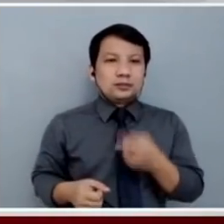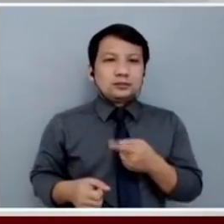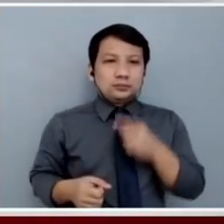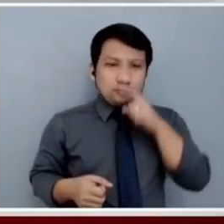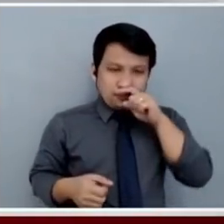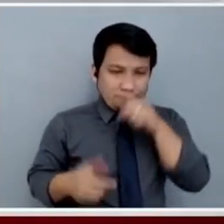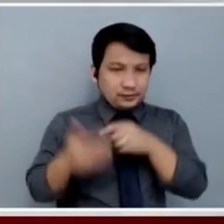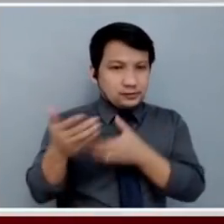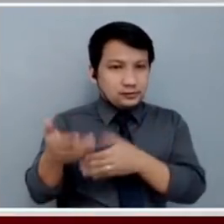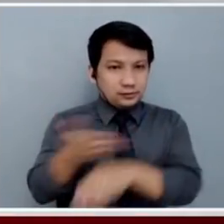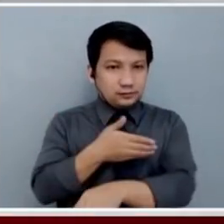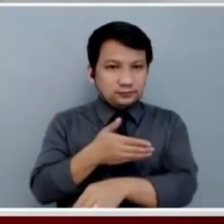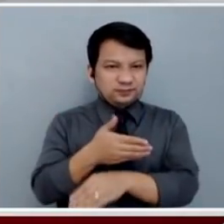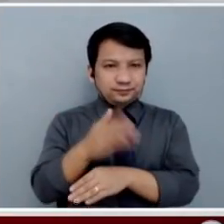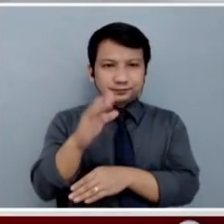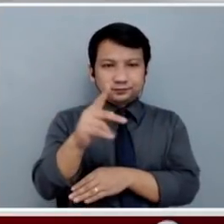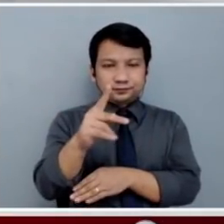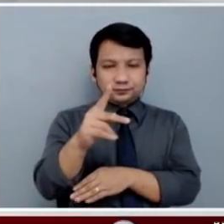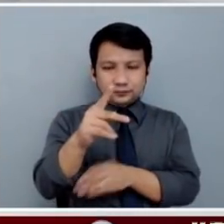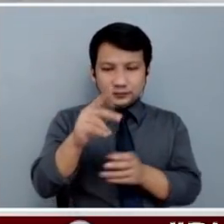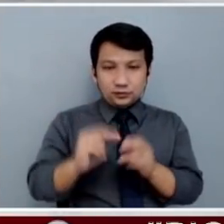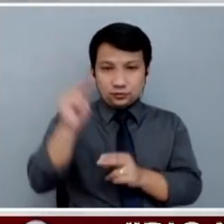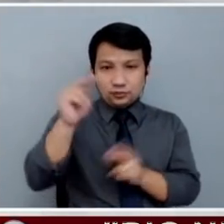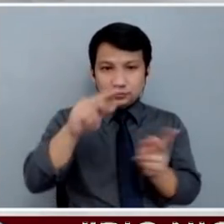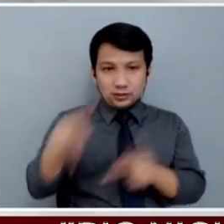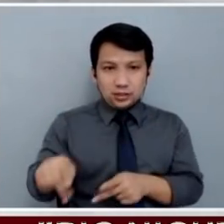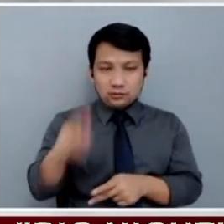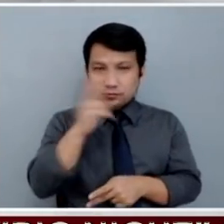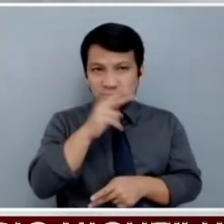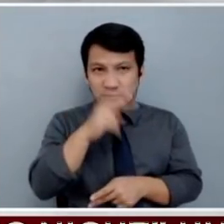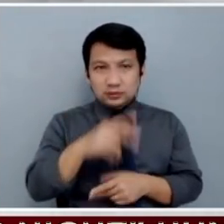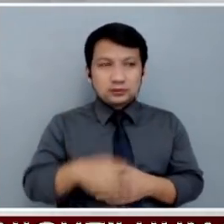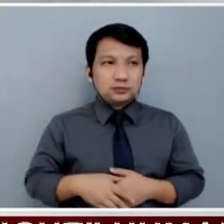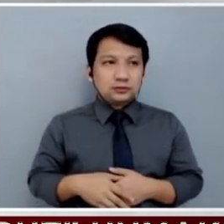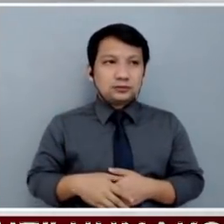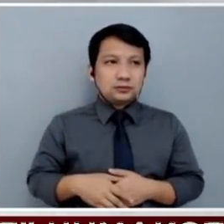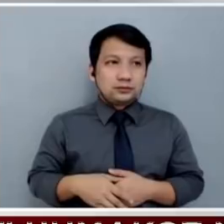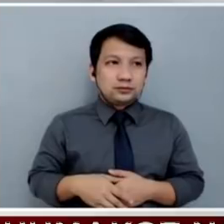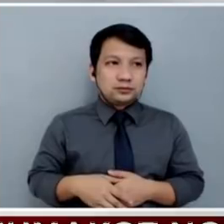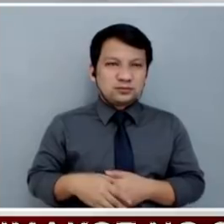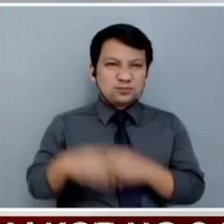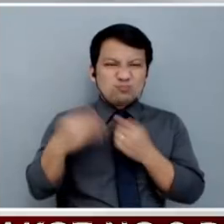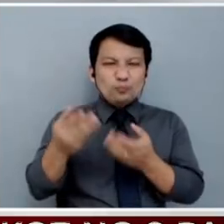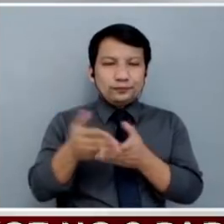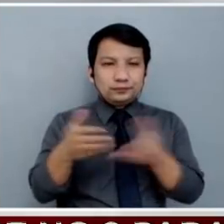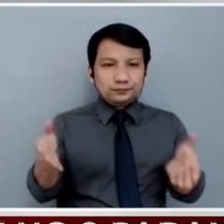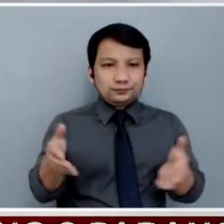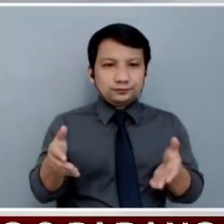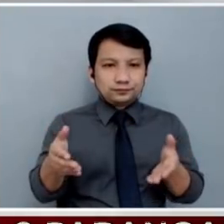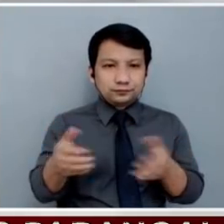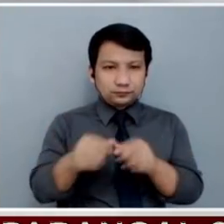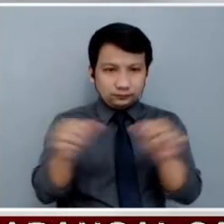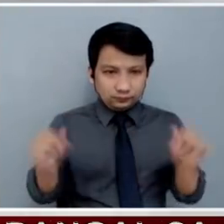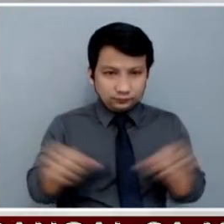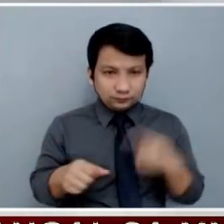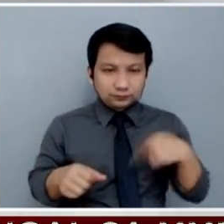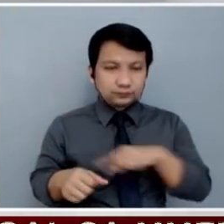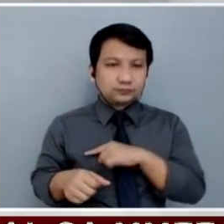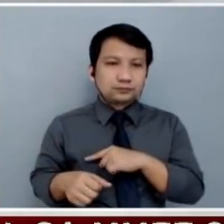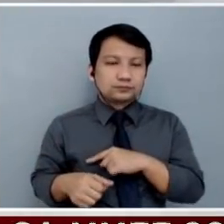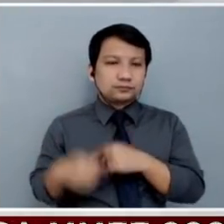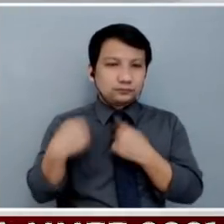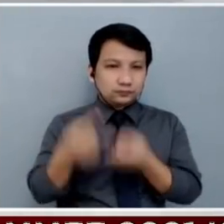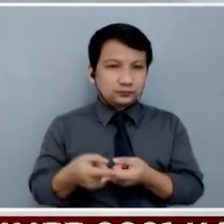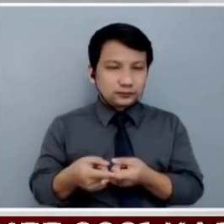sa Palawan, Northern Palawan, sa Visayas Seas, and also sa Buanga area. Maliban kami, yung